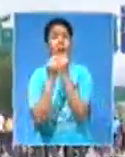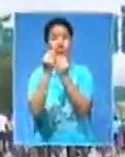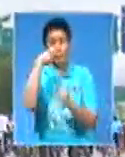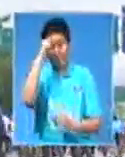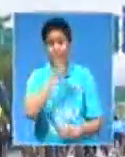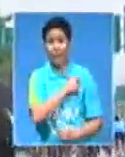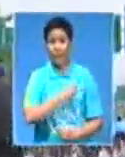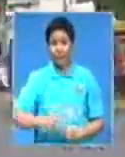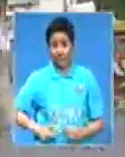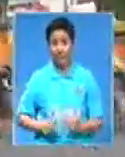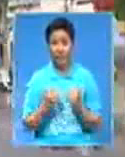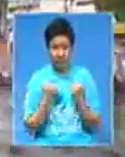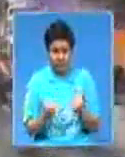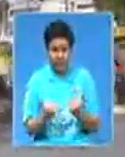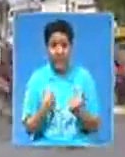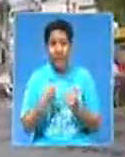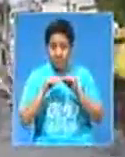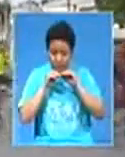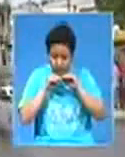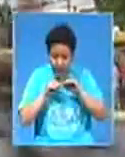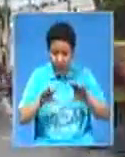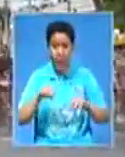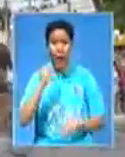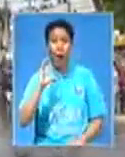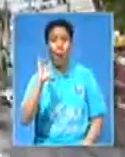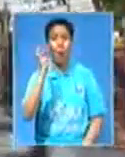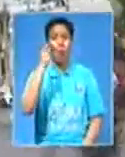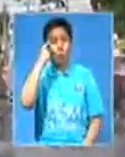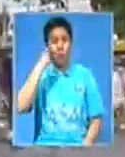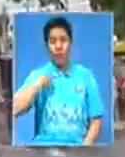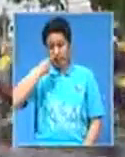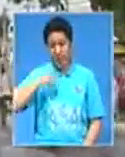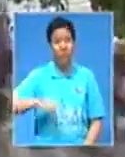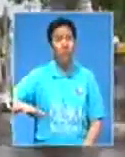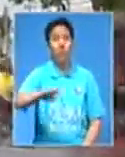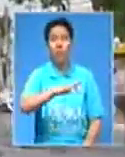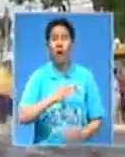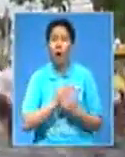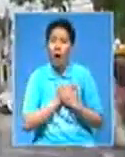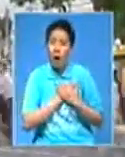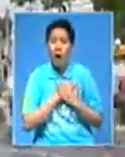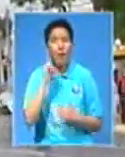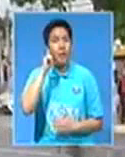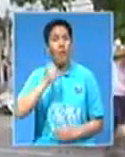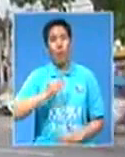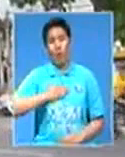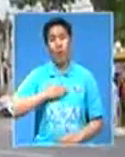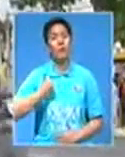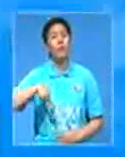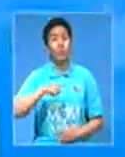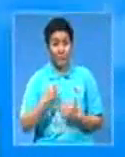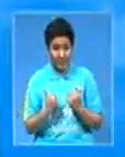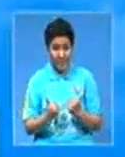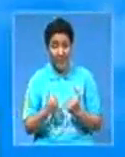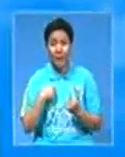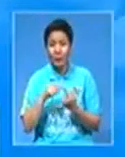ยทั้งนี้ก็จะเป็นการประกาศให้ชาวโลกรู้ว่าคนไทยนั้นรักแม่ของแผ่นดินของเรามากเพียงใดอีกกิจกร